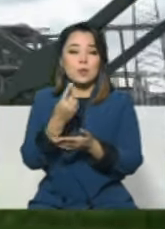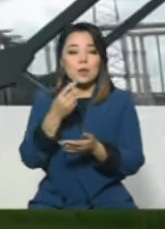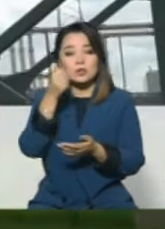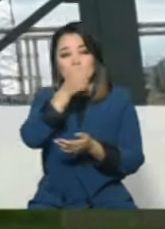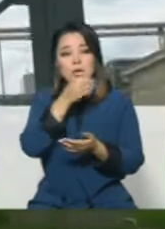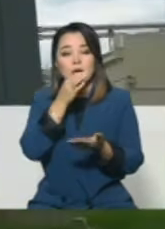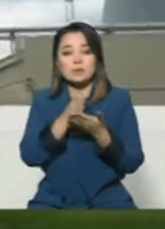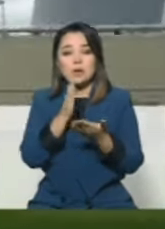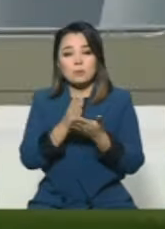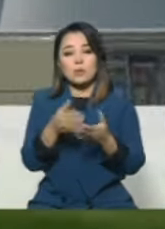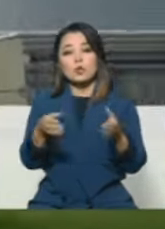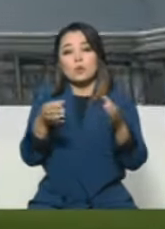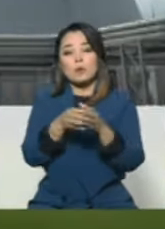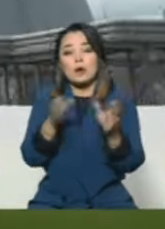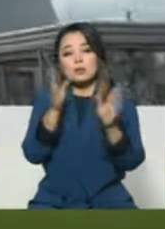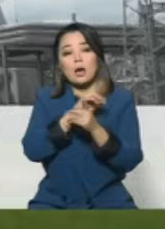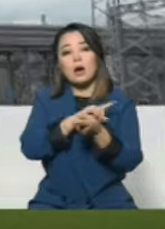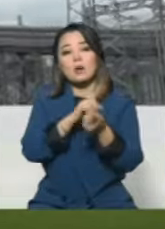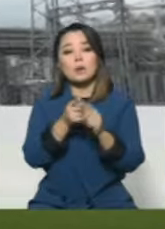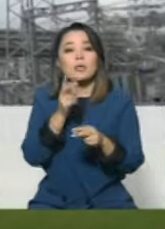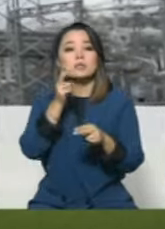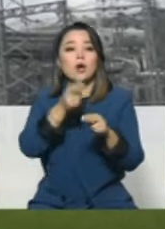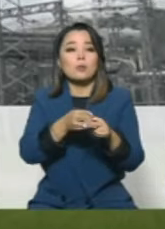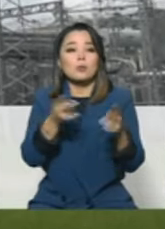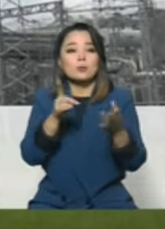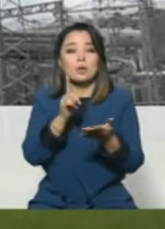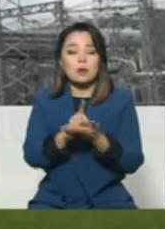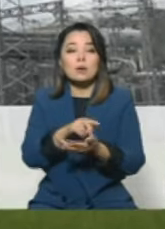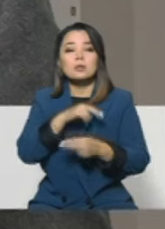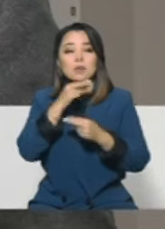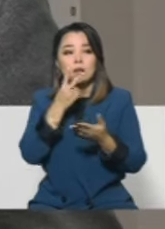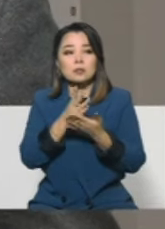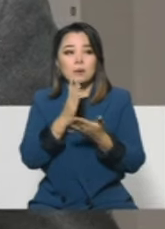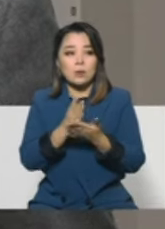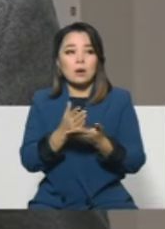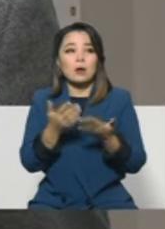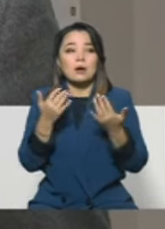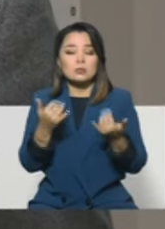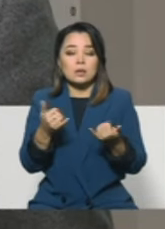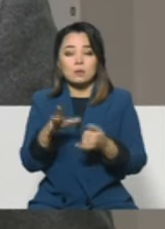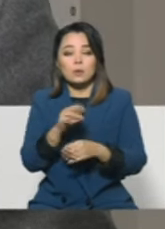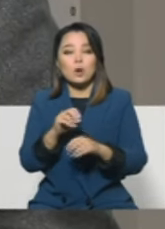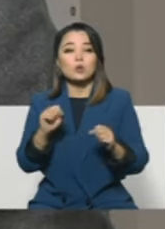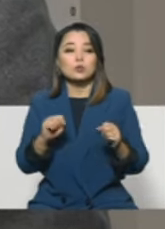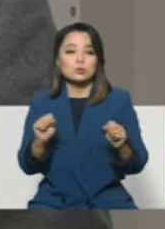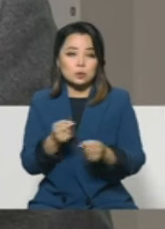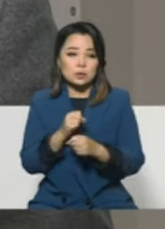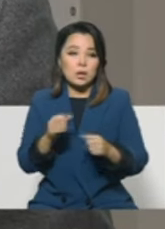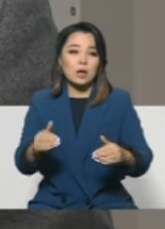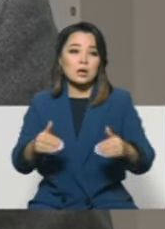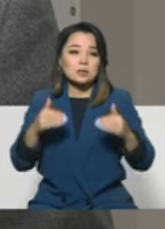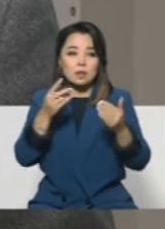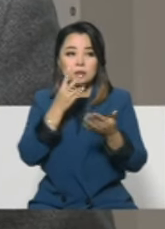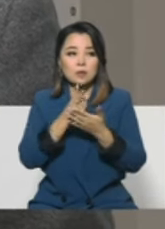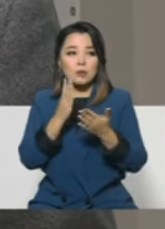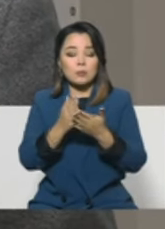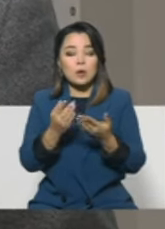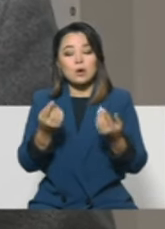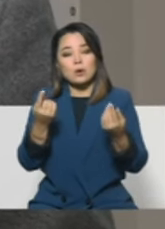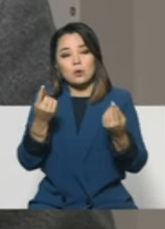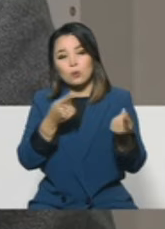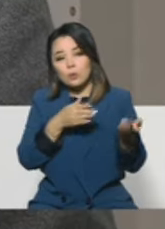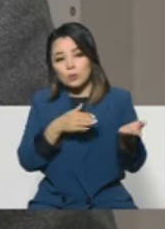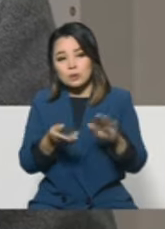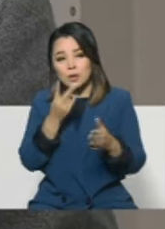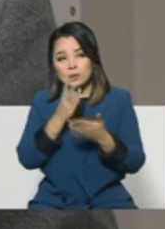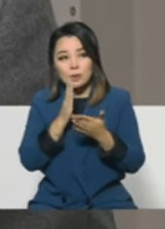деп топшыланады. Табиғи құбылыстарға да төтеп беретін қауқары бар. Ұшақтың үлкен жылдамдықпен келе жатып, құлауы да бар, контейнмент оған